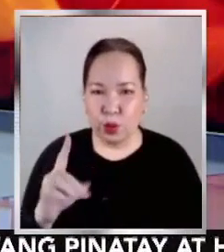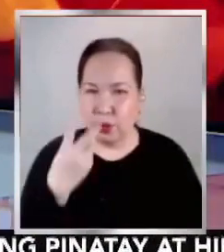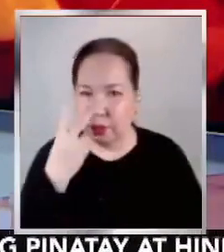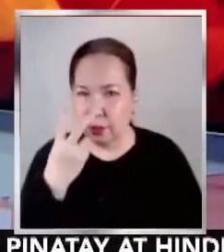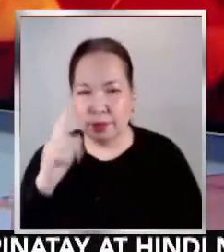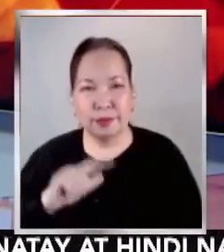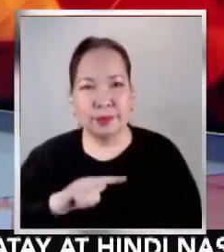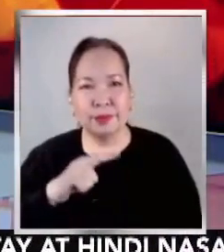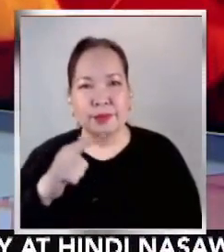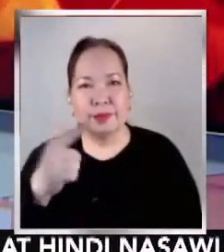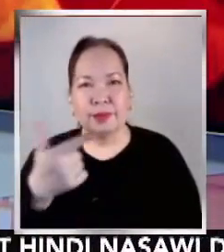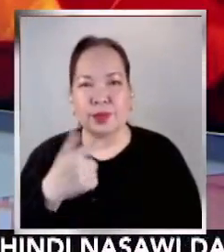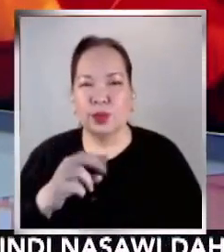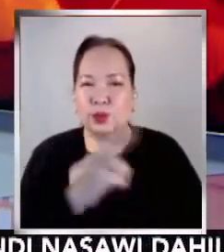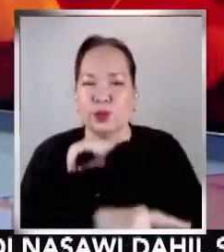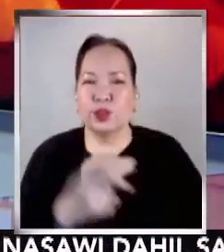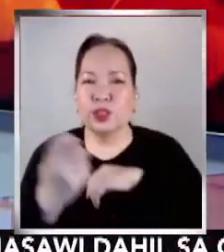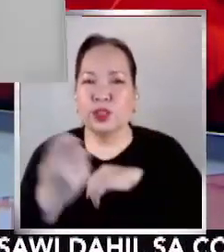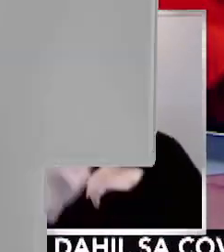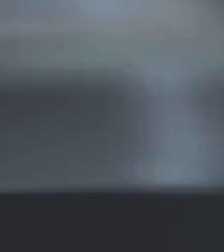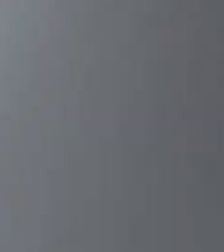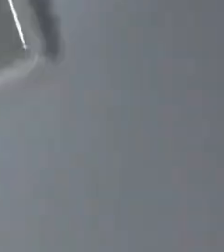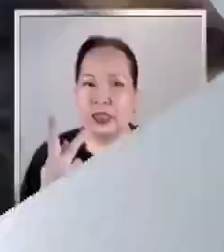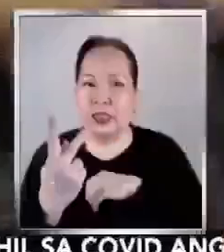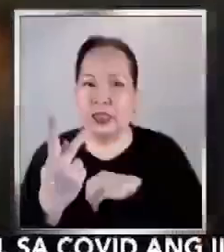GMA Regional TV 1, Western Visayas.